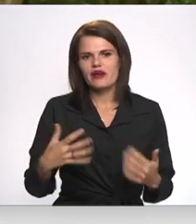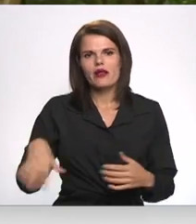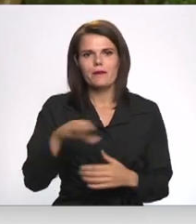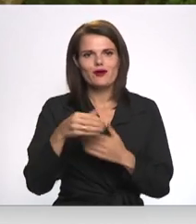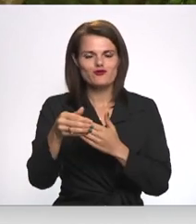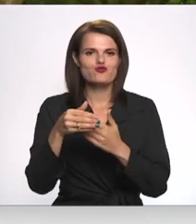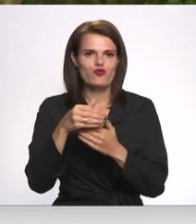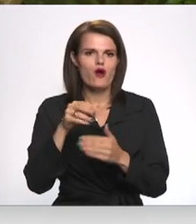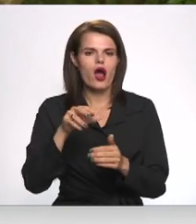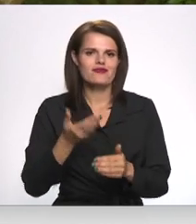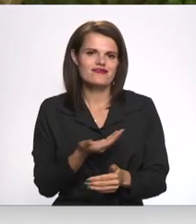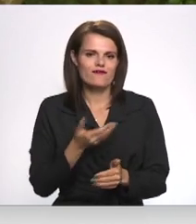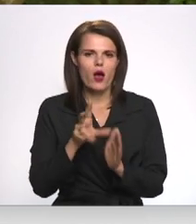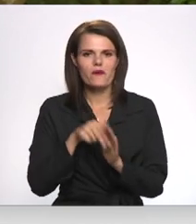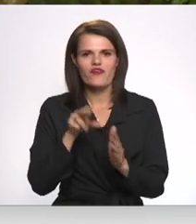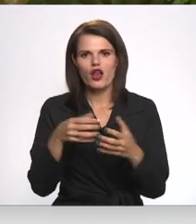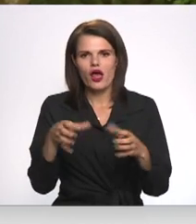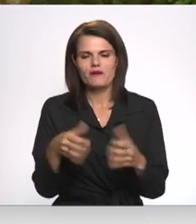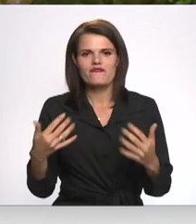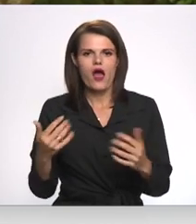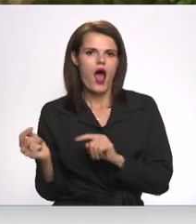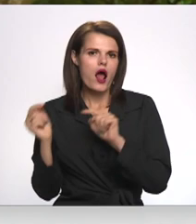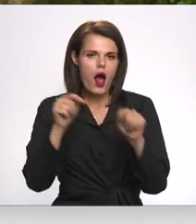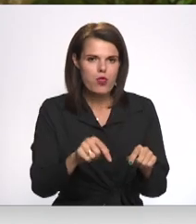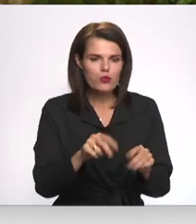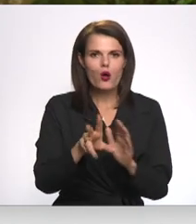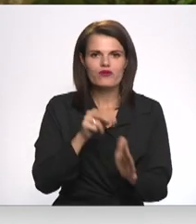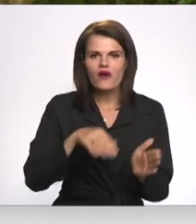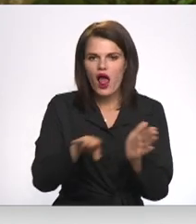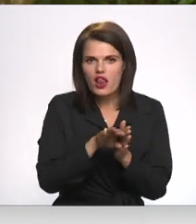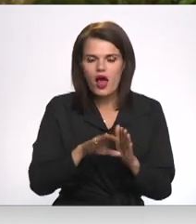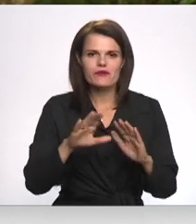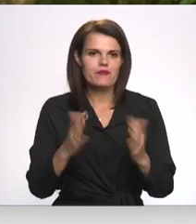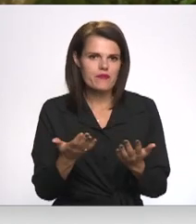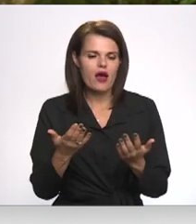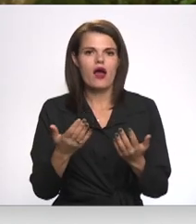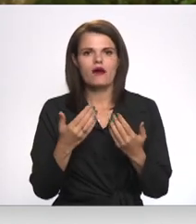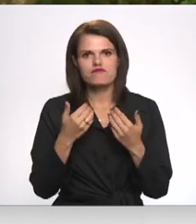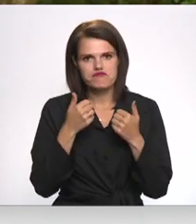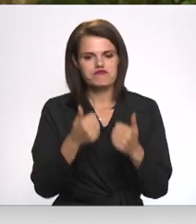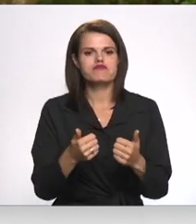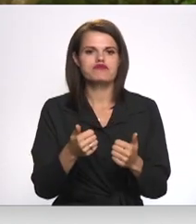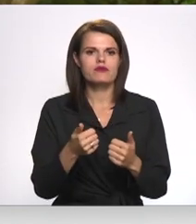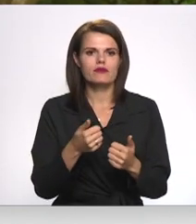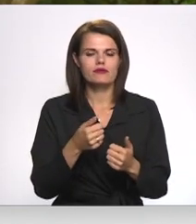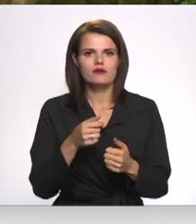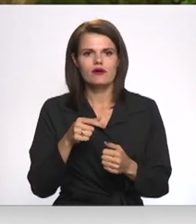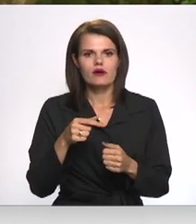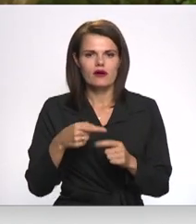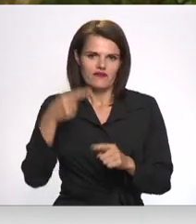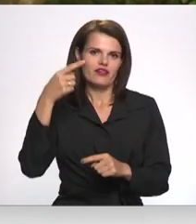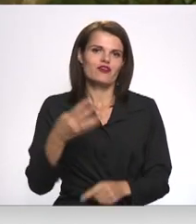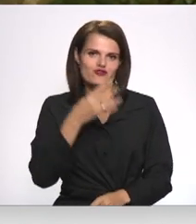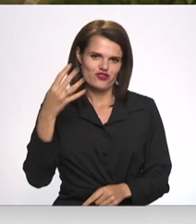tuvāk vēlēšanas šim iecirknim, tad mums ir vieglāk atbraukt un novēlēt, bet apsveicam, kas arī, nu, reizi